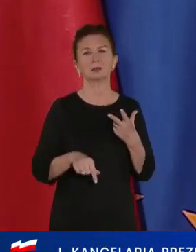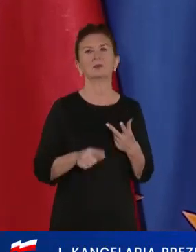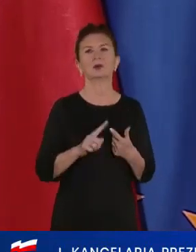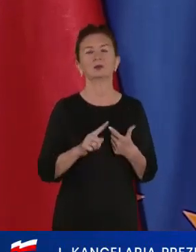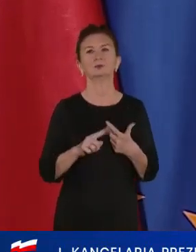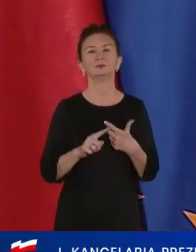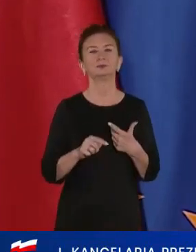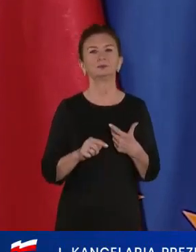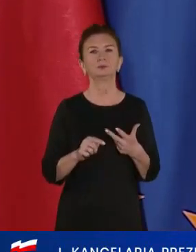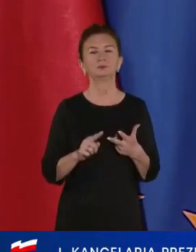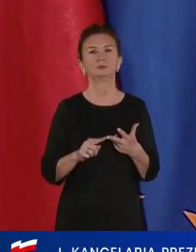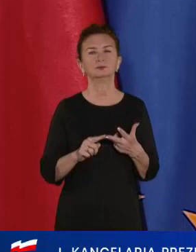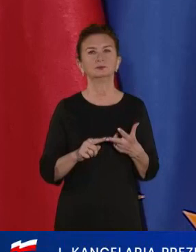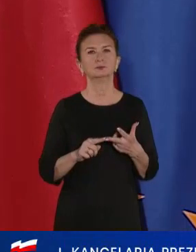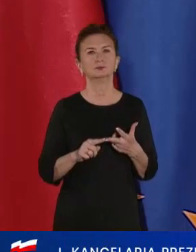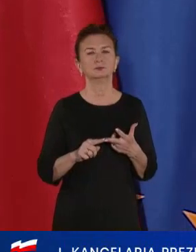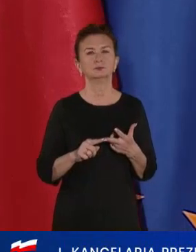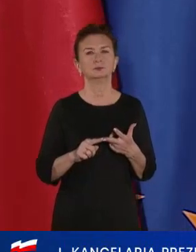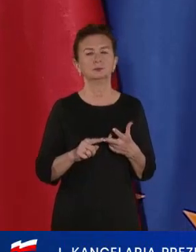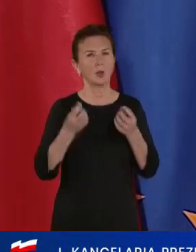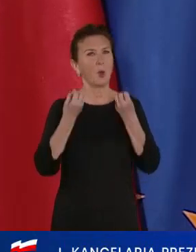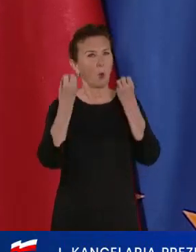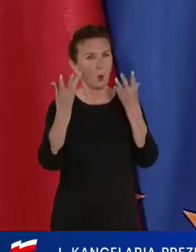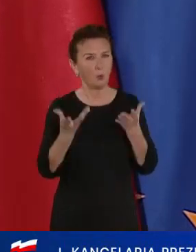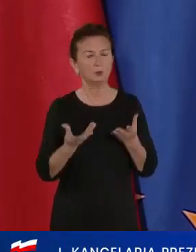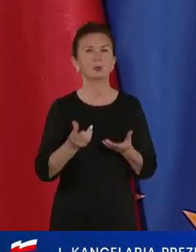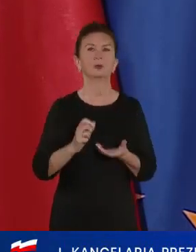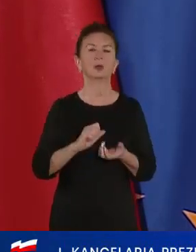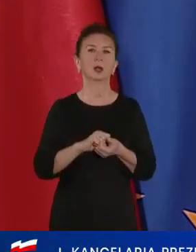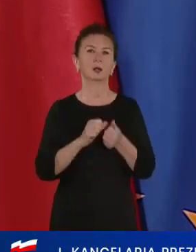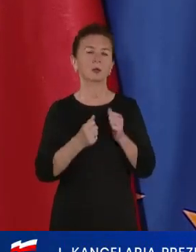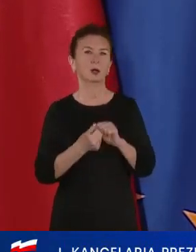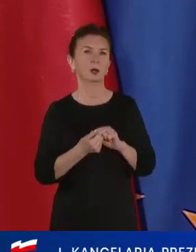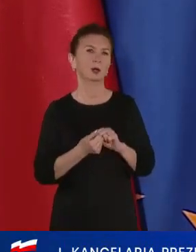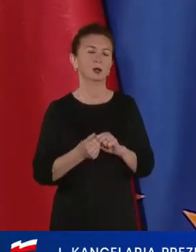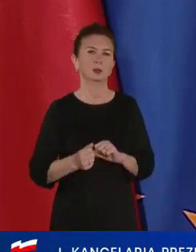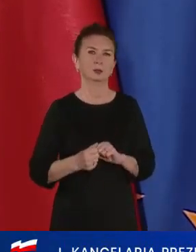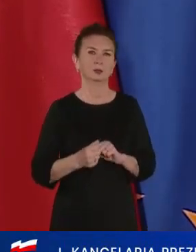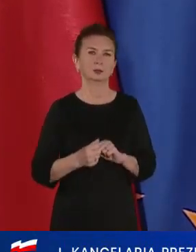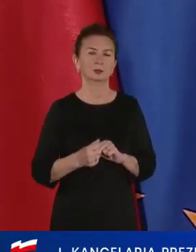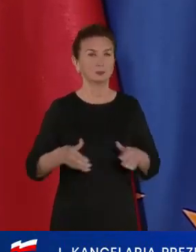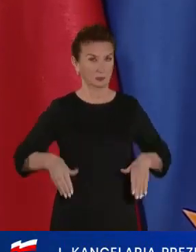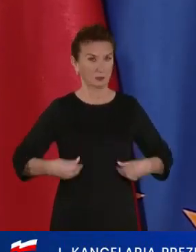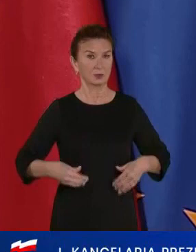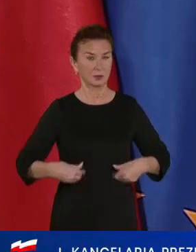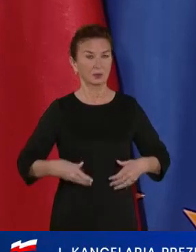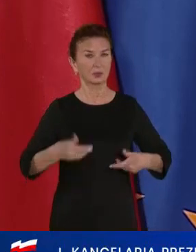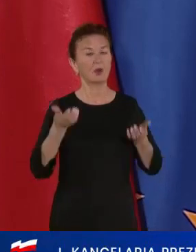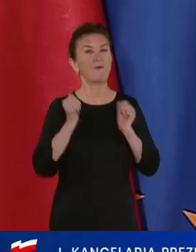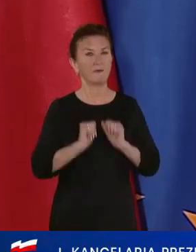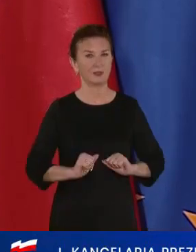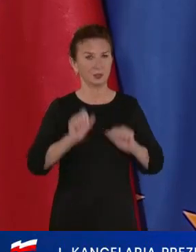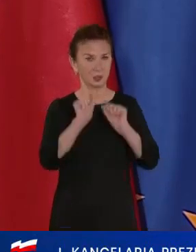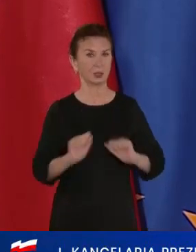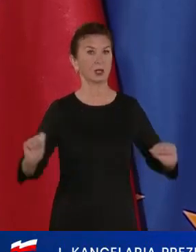działalność związana z kulturą, czy działalność związana ze zdrowiem fizycznym,